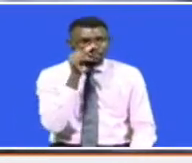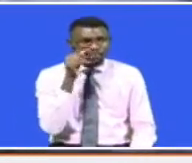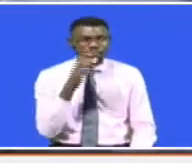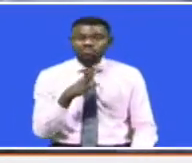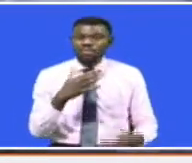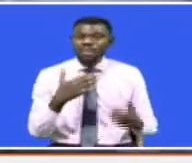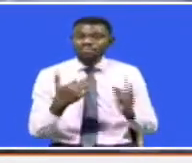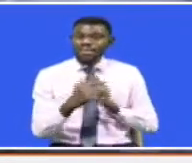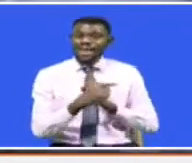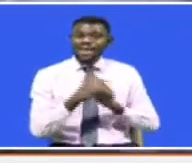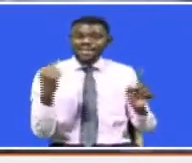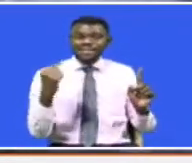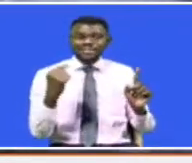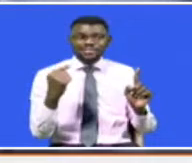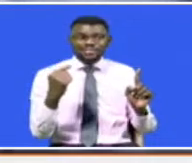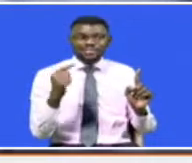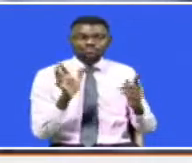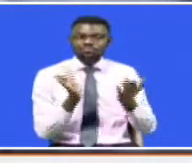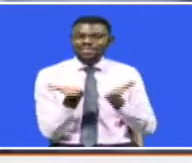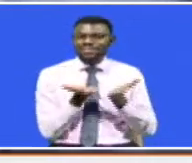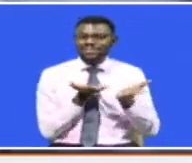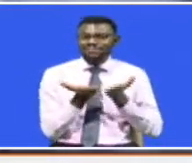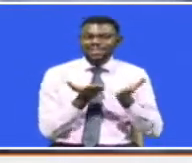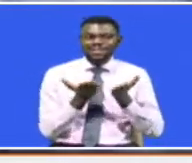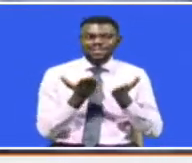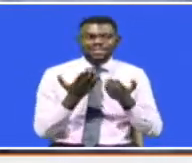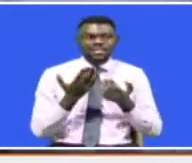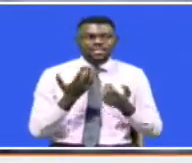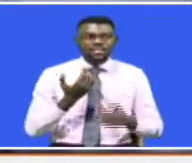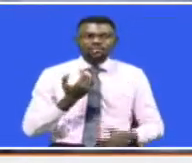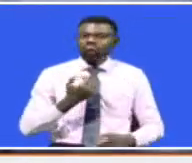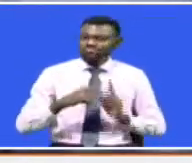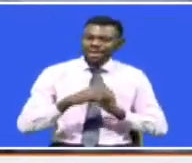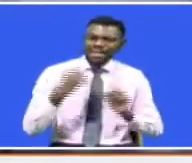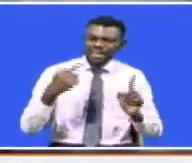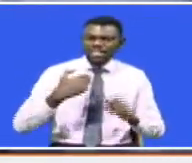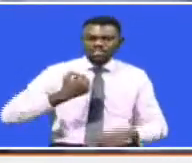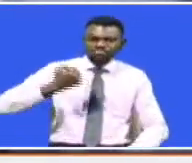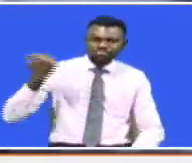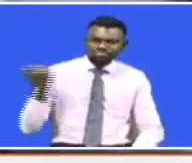kisu, na bado tunaendelea na uchunguzi na tumeweza kukava